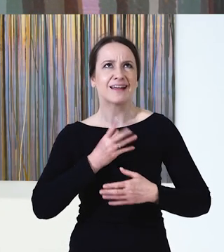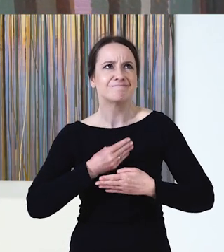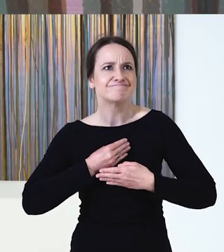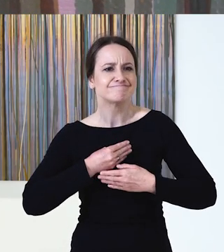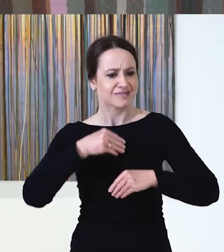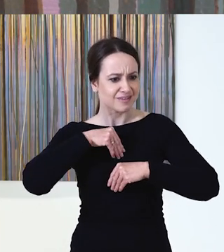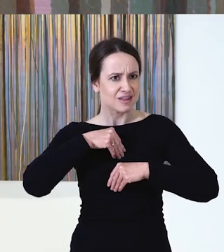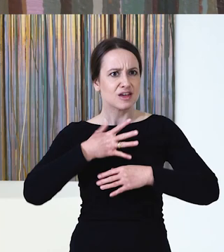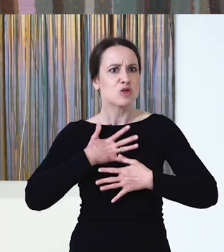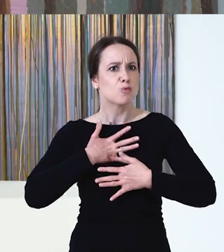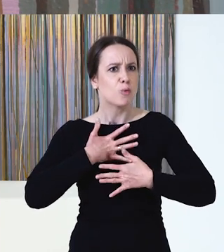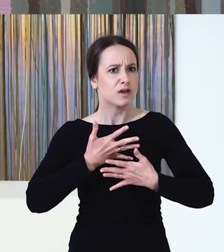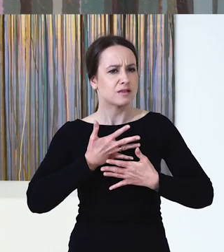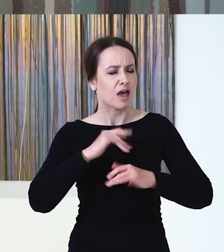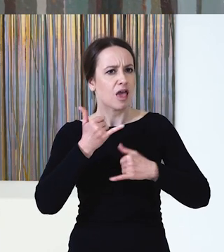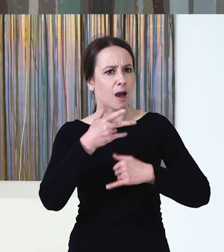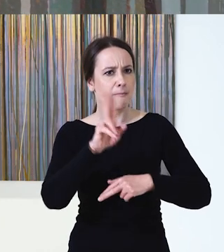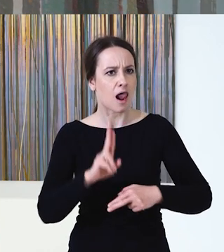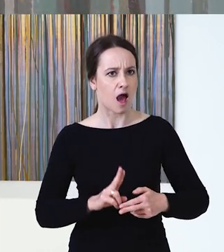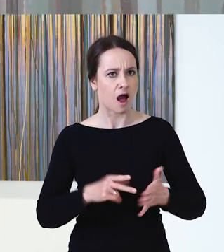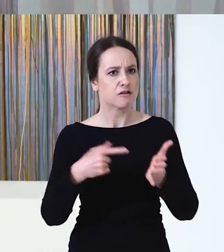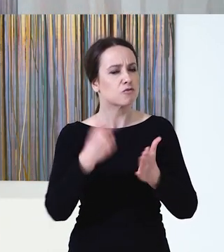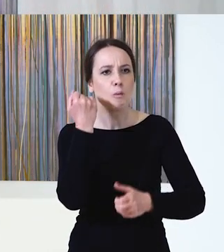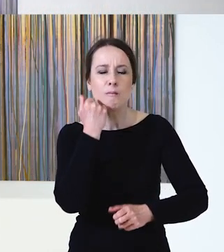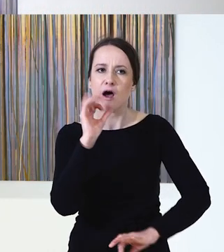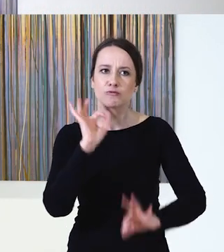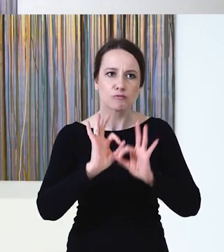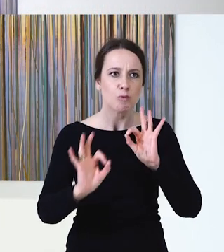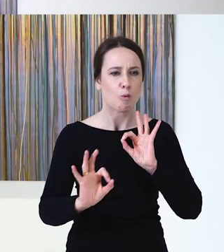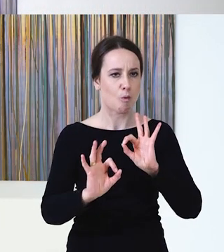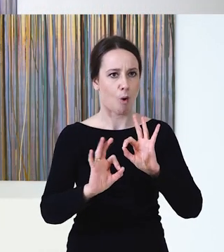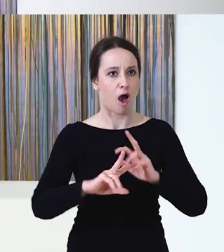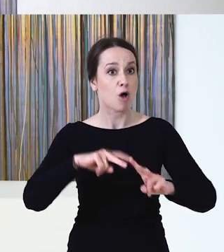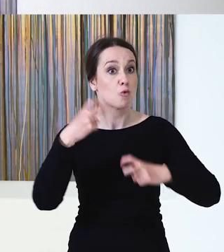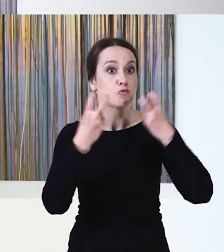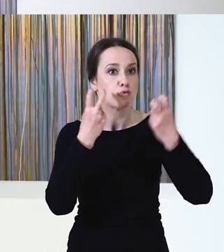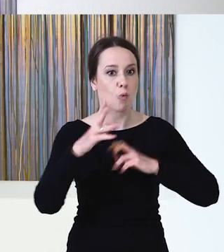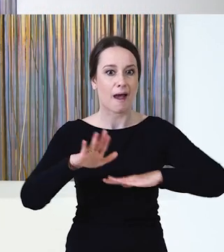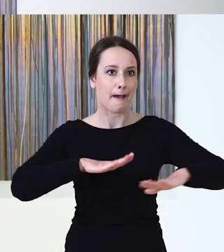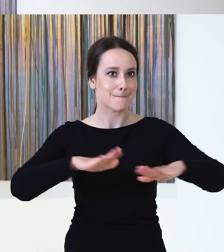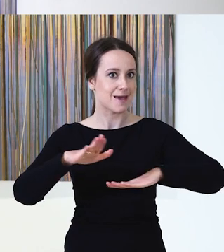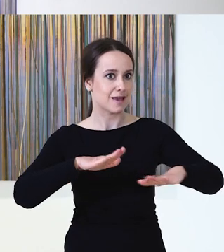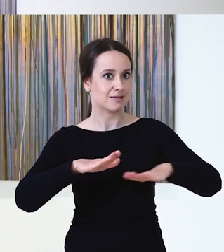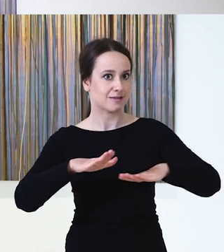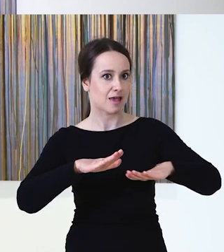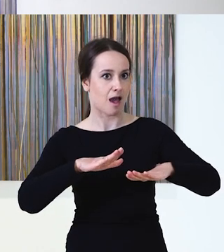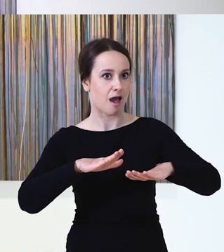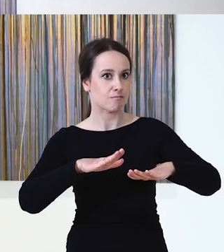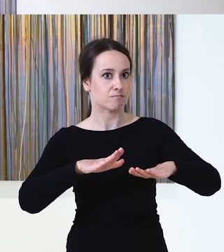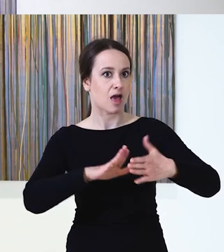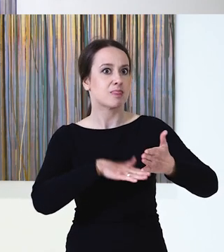malarską która tutaj w sposób bardzo precyzyjny szukam miejsca dla na przykład